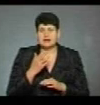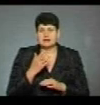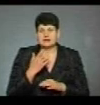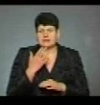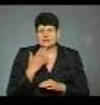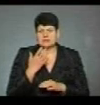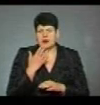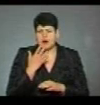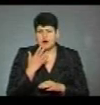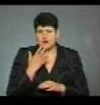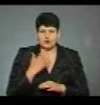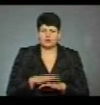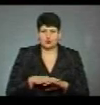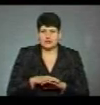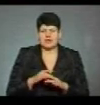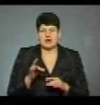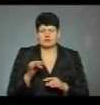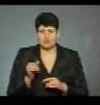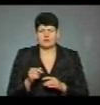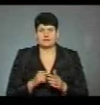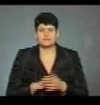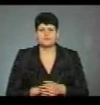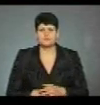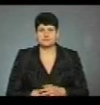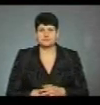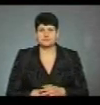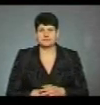Соборності відзначають з 1999 року.